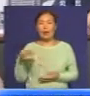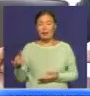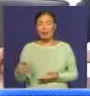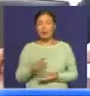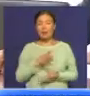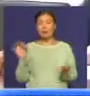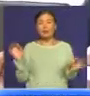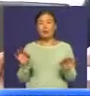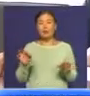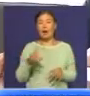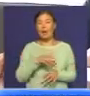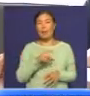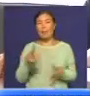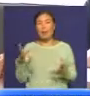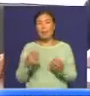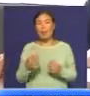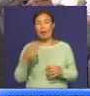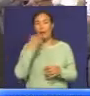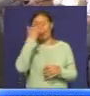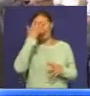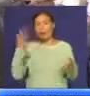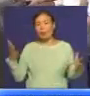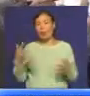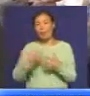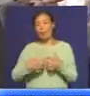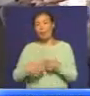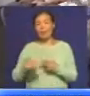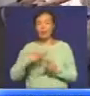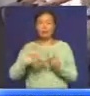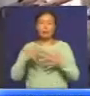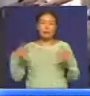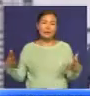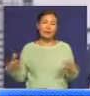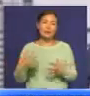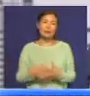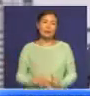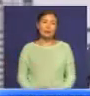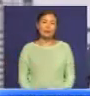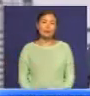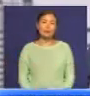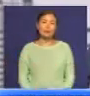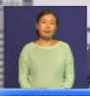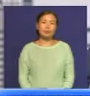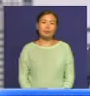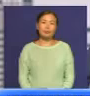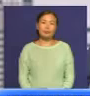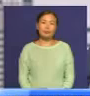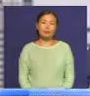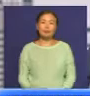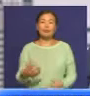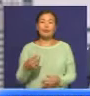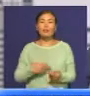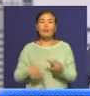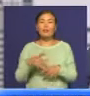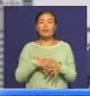Он рассказал о мерах, принимаемых во благо развития малого и среднего бизнеса. Финансовым ресурсом в малом и среднем